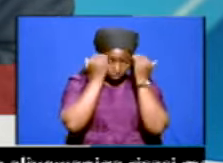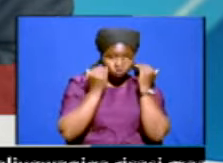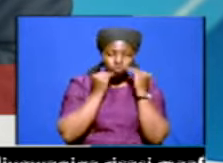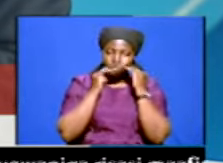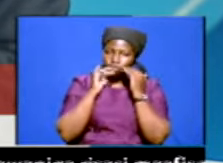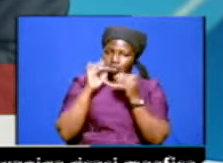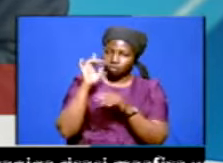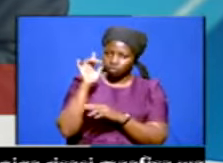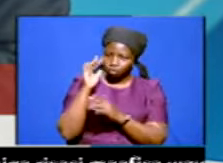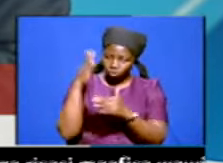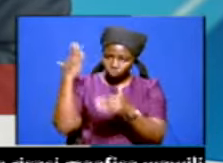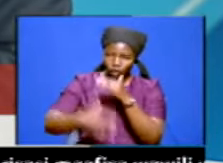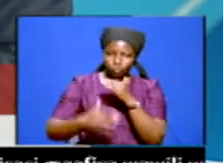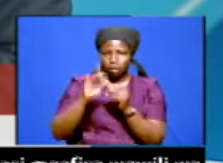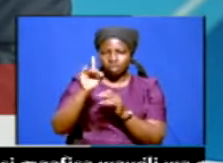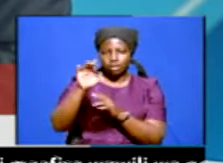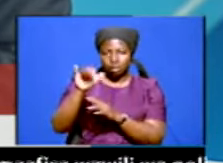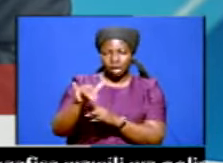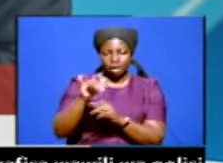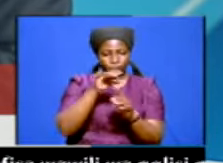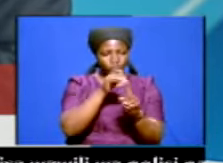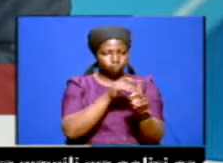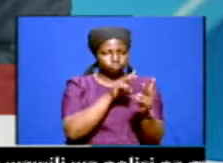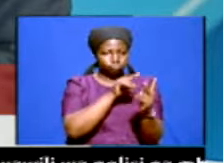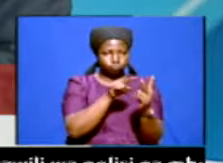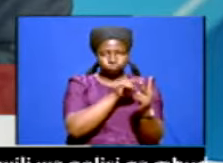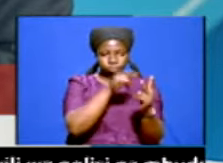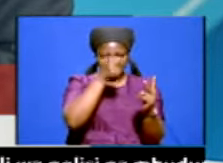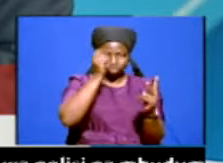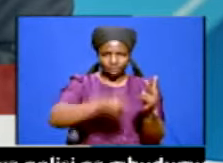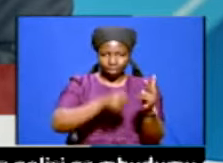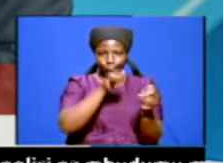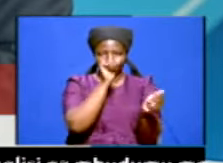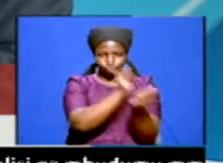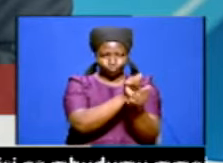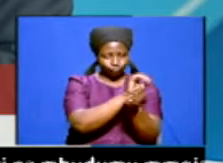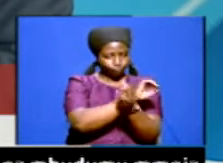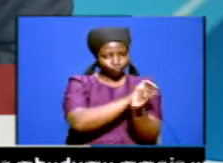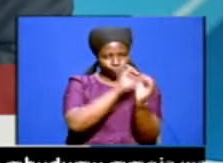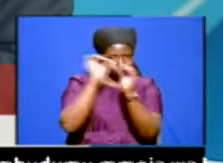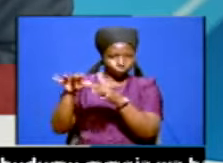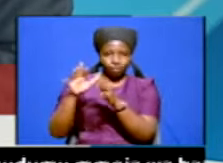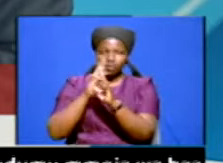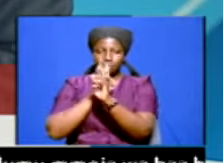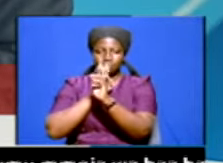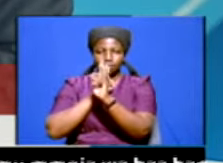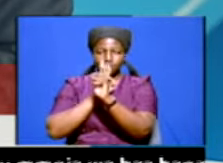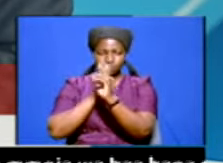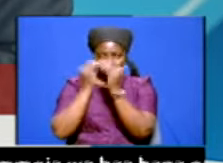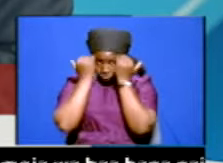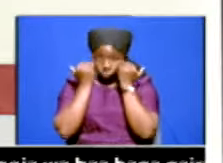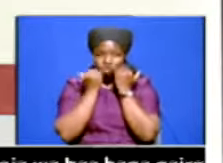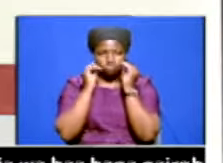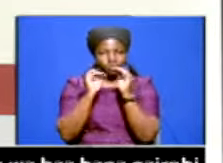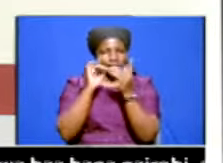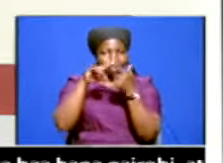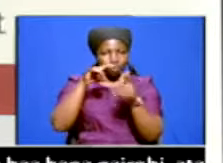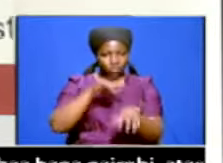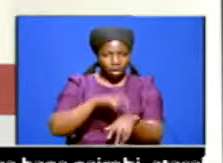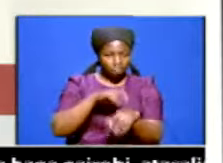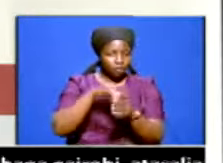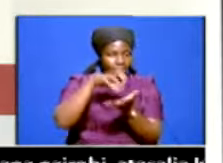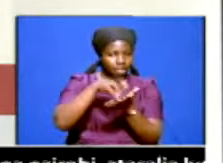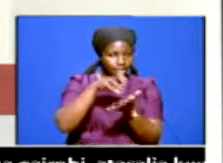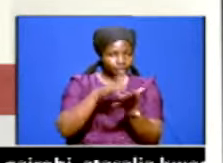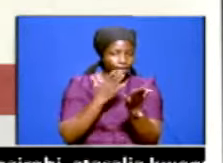na kuwashtaki Mchelule na Chitembwe hadi kesi iliyowasilishwa na chama cha mahakimu na majaji itakapoamuliwa. Taarifa kwa